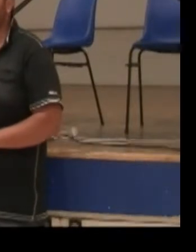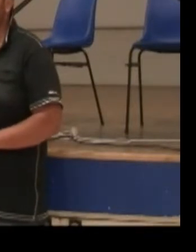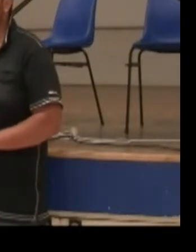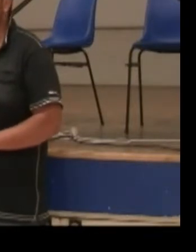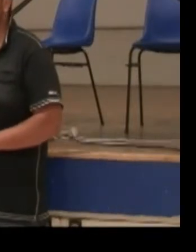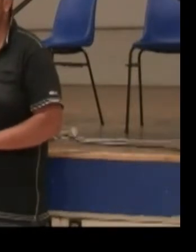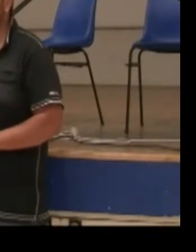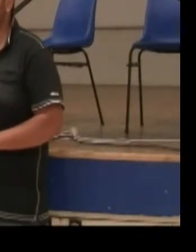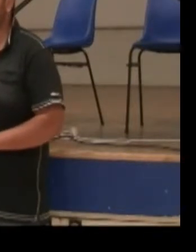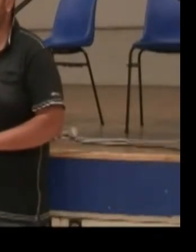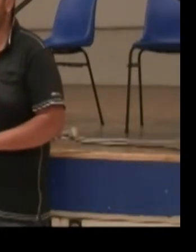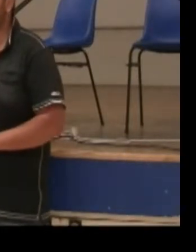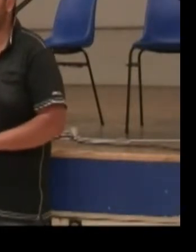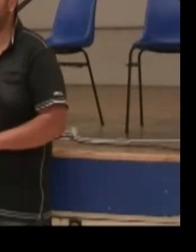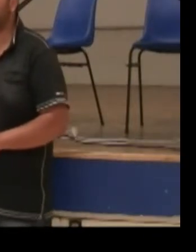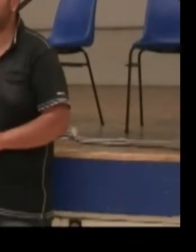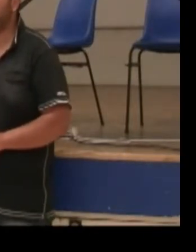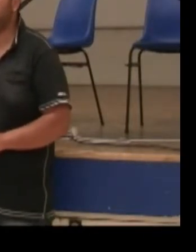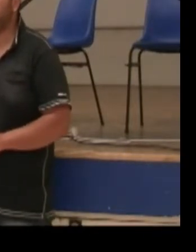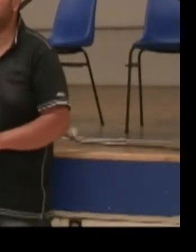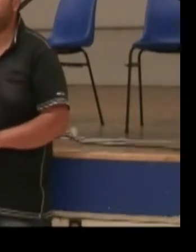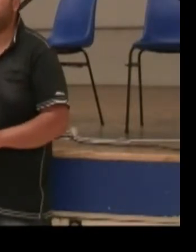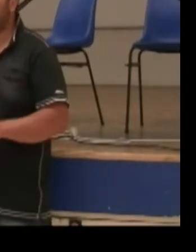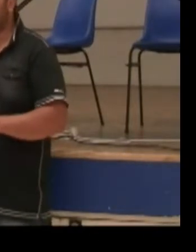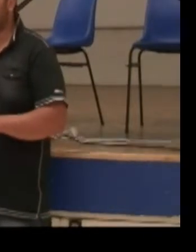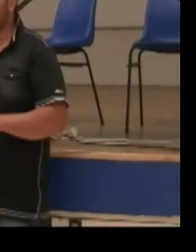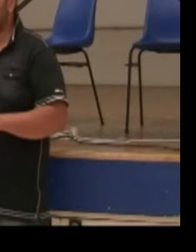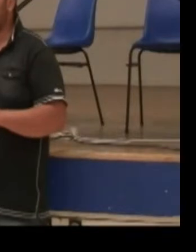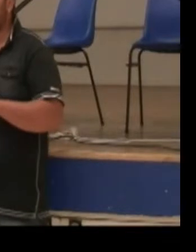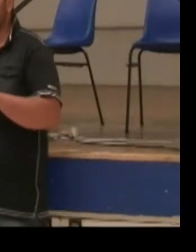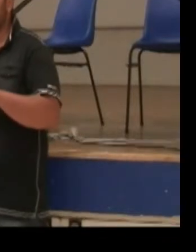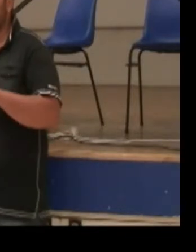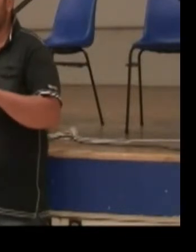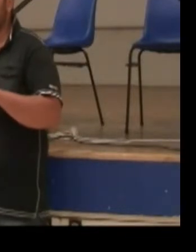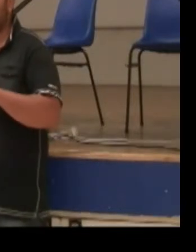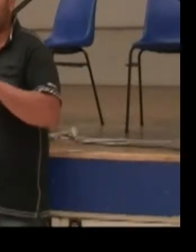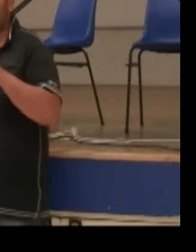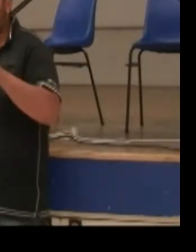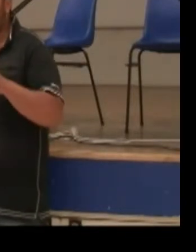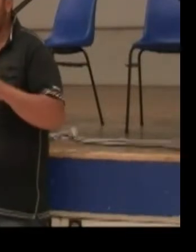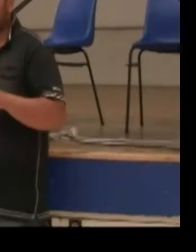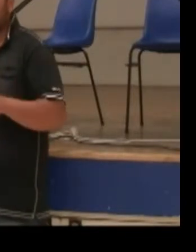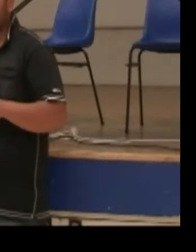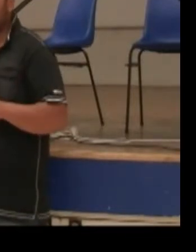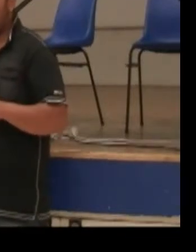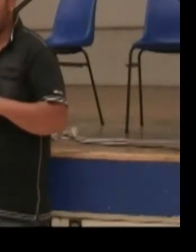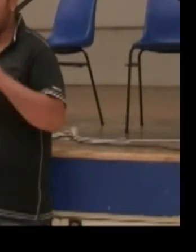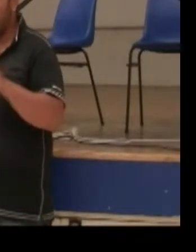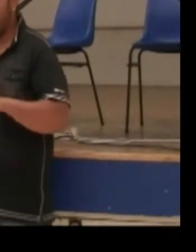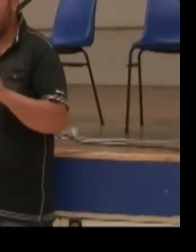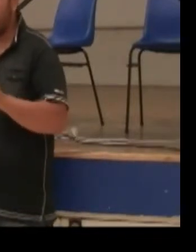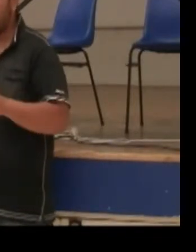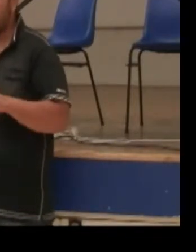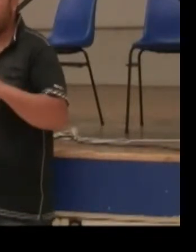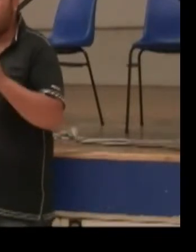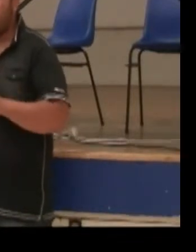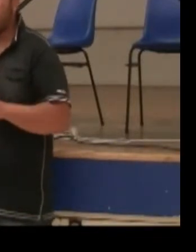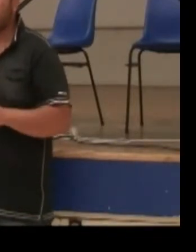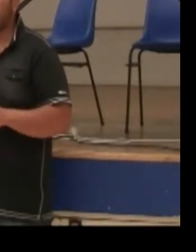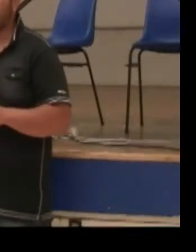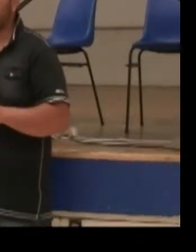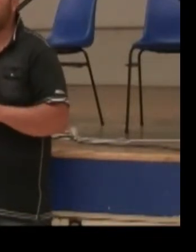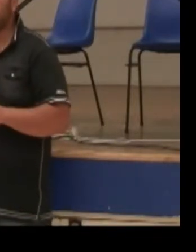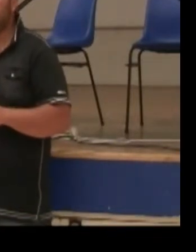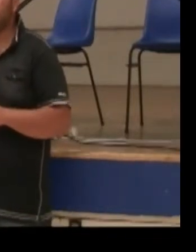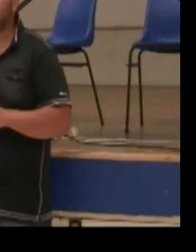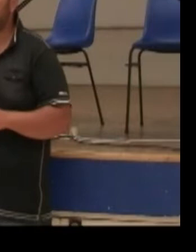vous vous moquez. Quand vous le dites, vous vous moquez de nous. Vous vous moquez du prophète. Et Allah subhanahu wa ta'ala nous dit, ne répétez pas ce qu'eux ils disent.